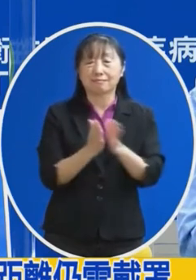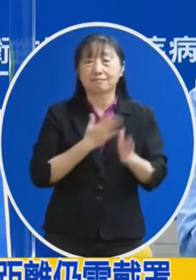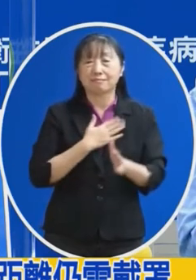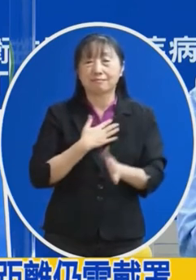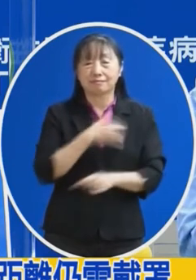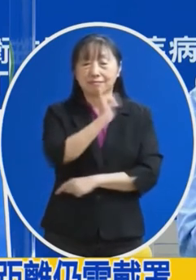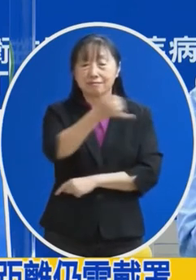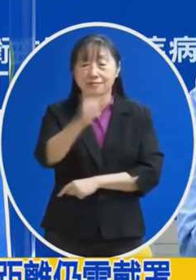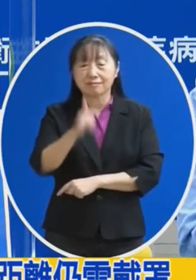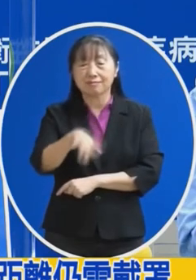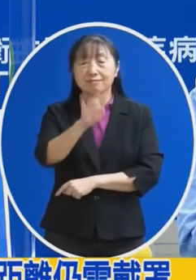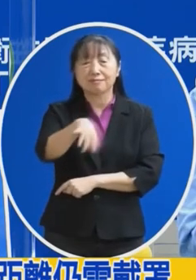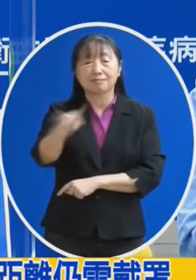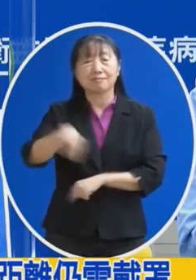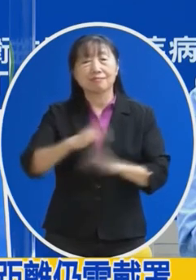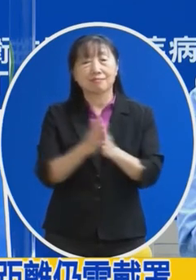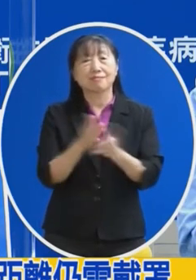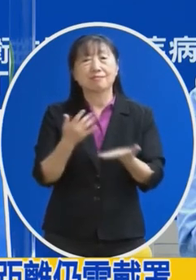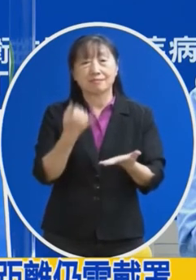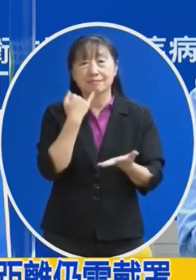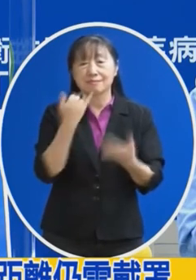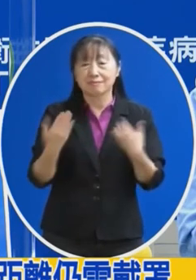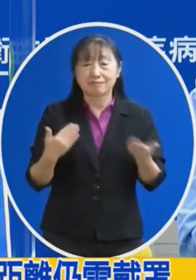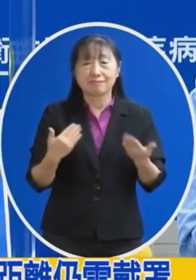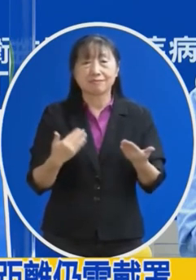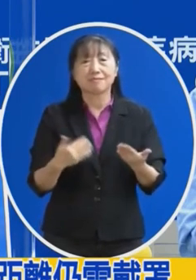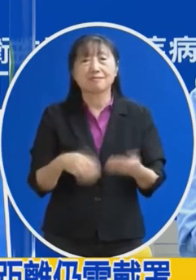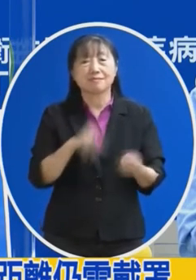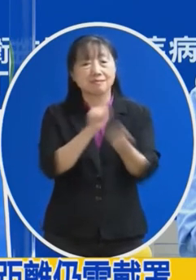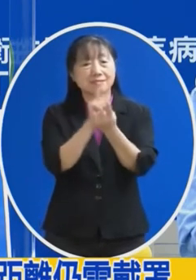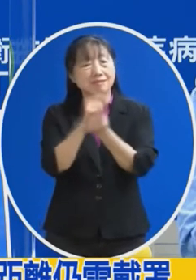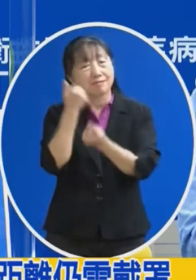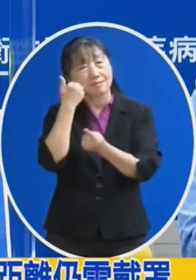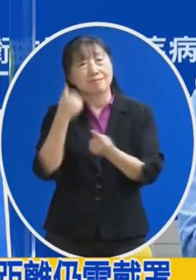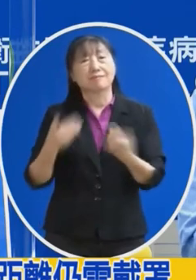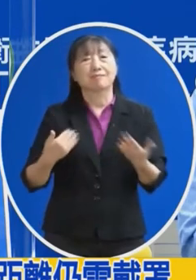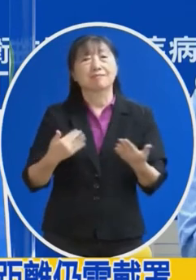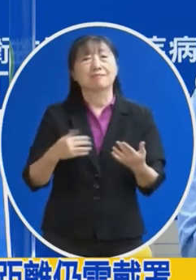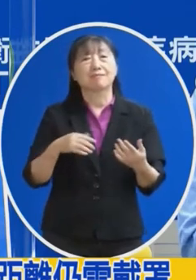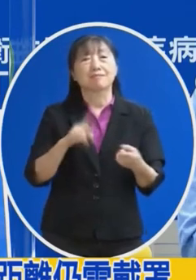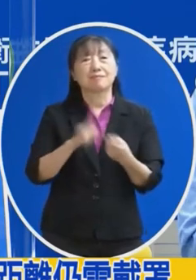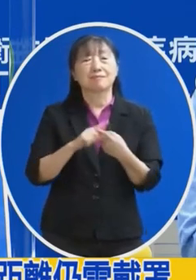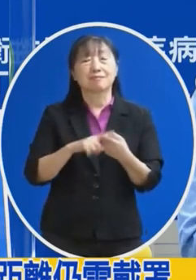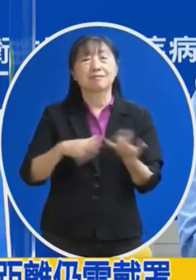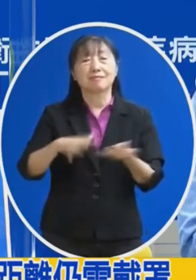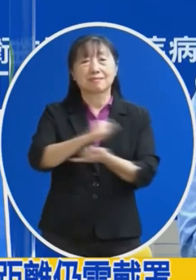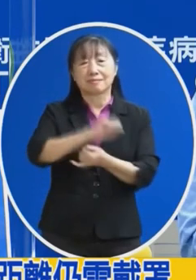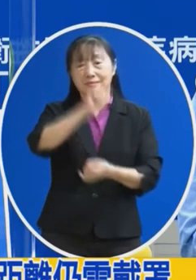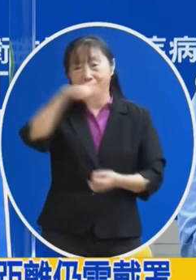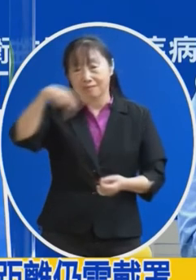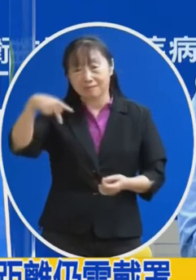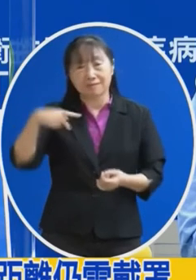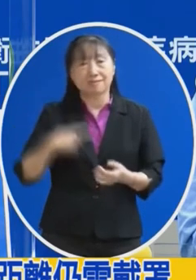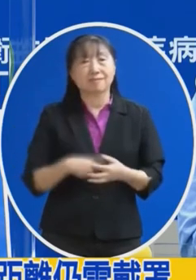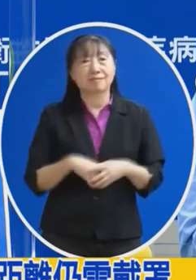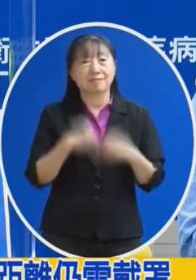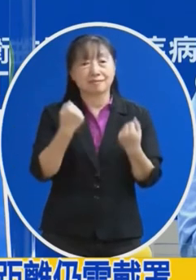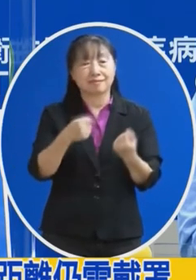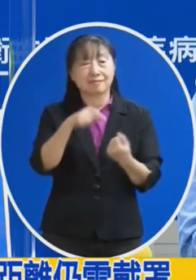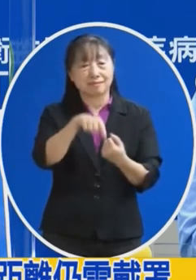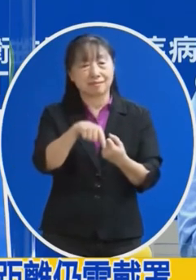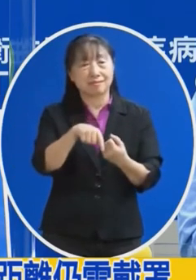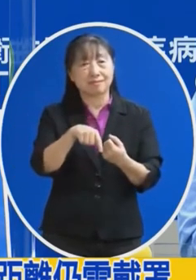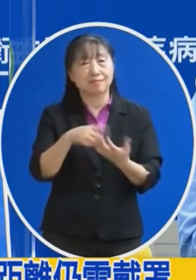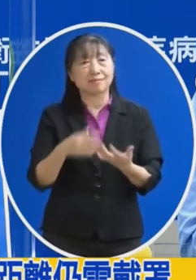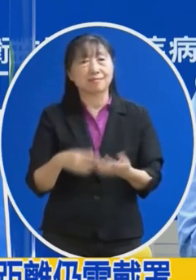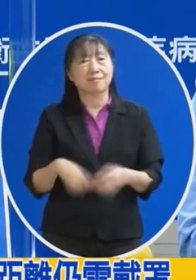有接触的人或可能有关系的一个地点。那至于全面实施 APP， 其实这个在各自上面